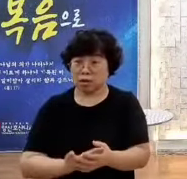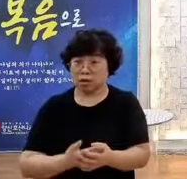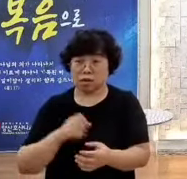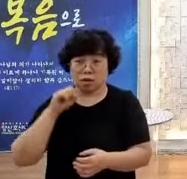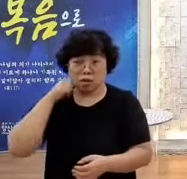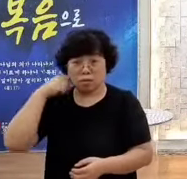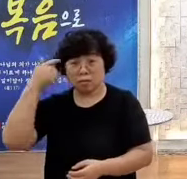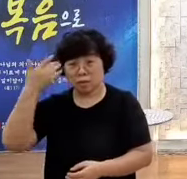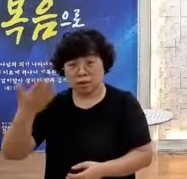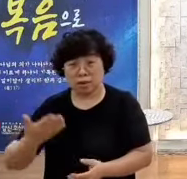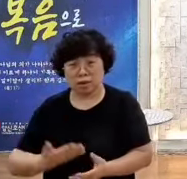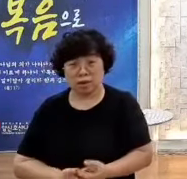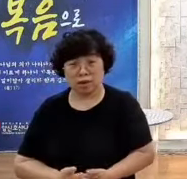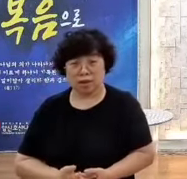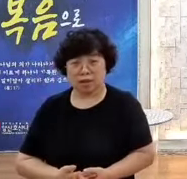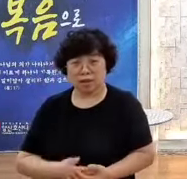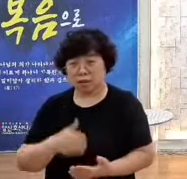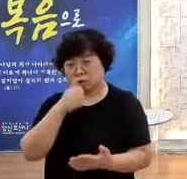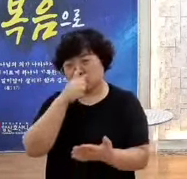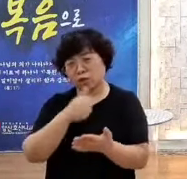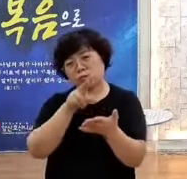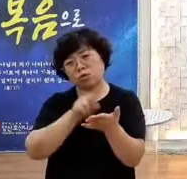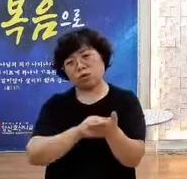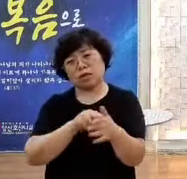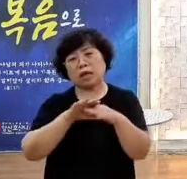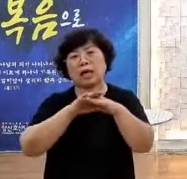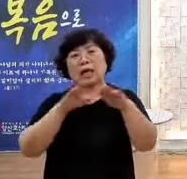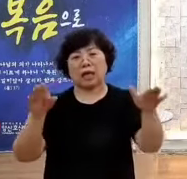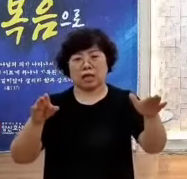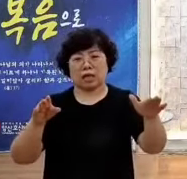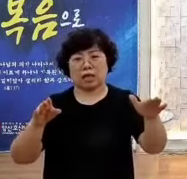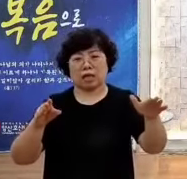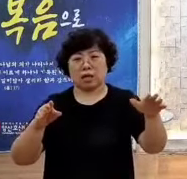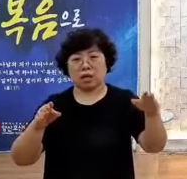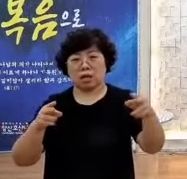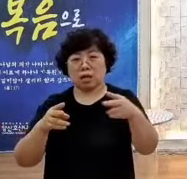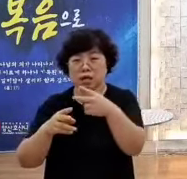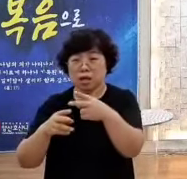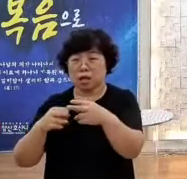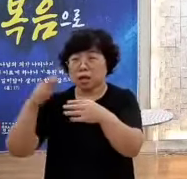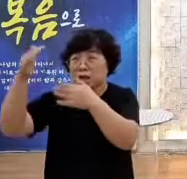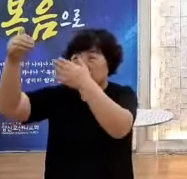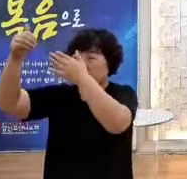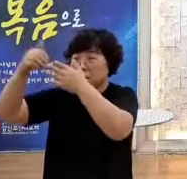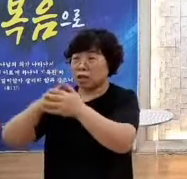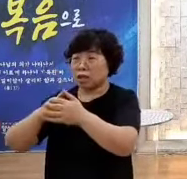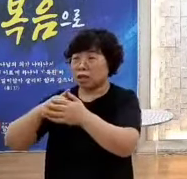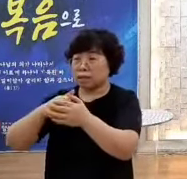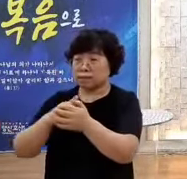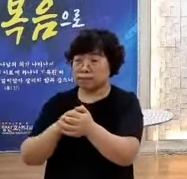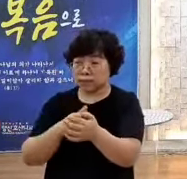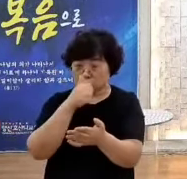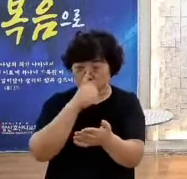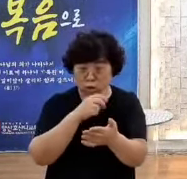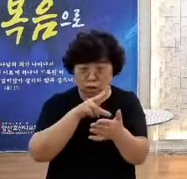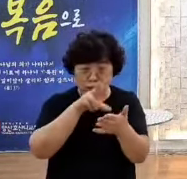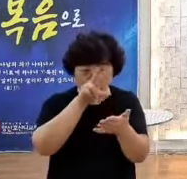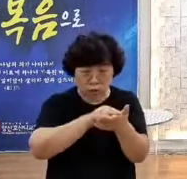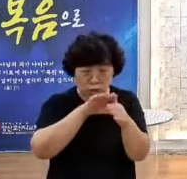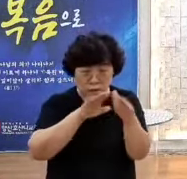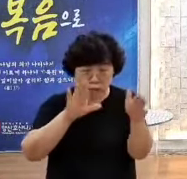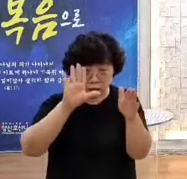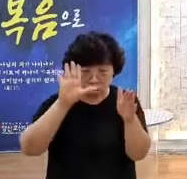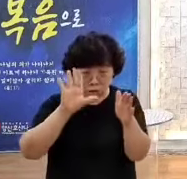어려워요? 이 죄 문제의 해결이 결국은 하나님과 우리 사이에 단절된 것을